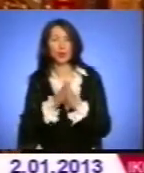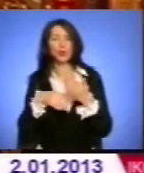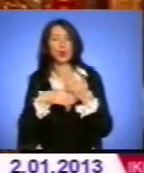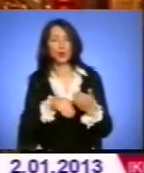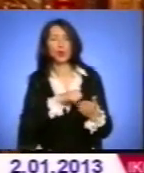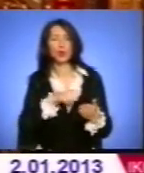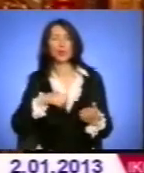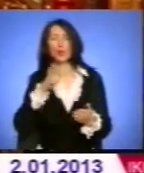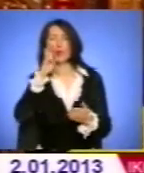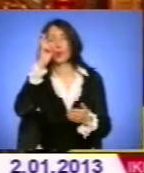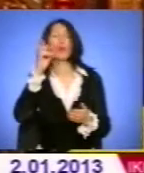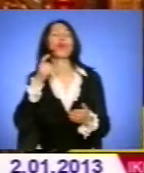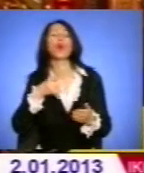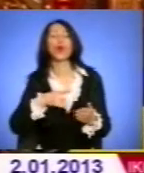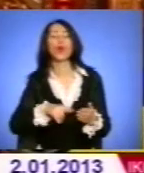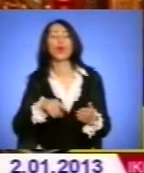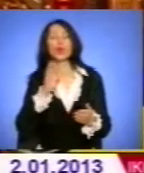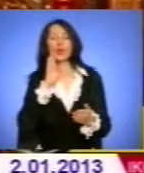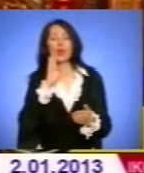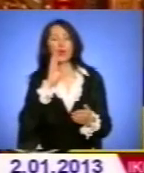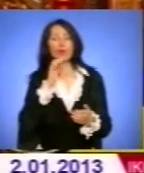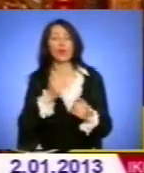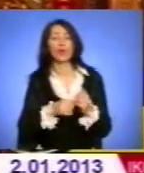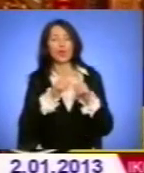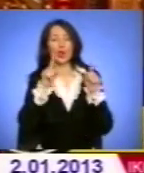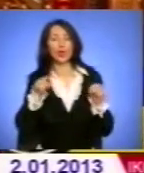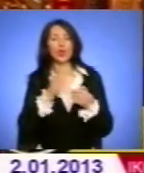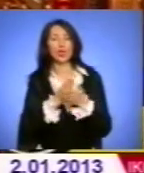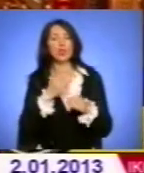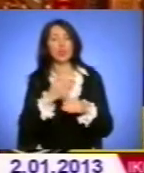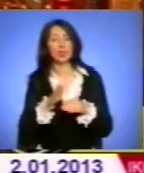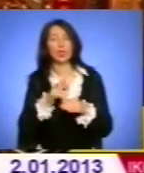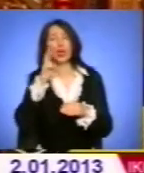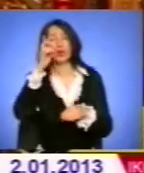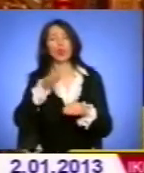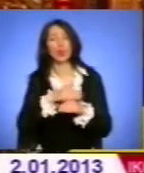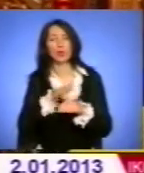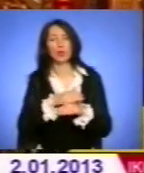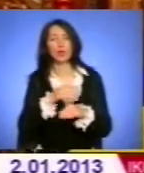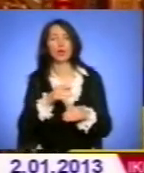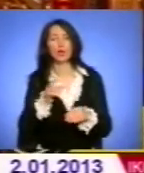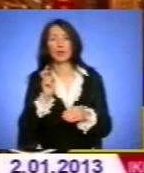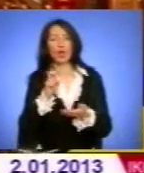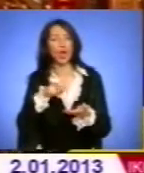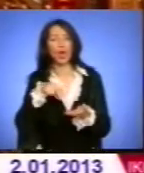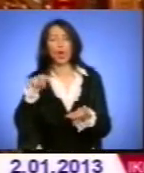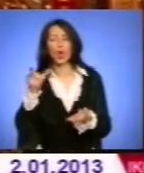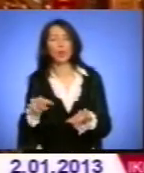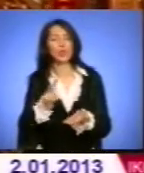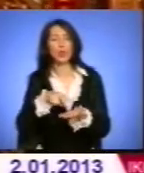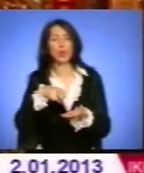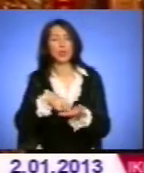знаходиться частичка Божої благодаті, тому що людина не поклоняється полотну чи дереву. Людина